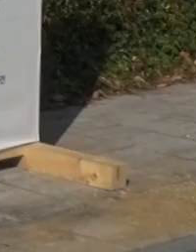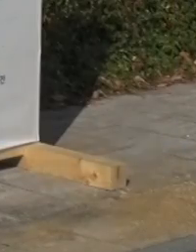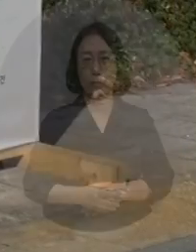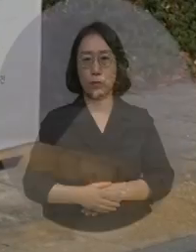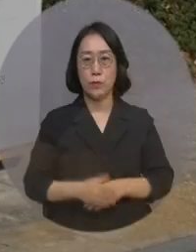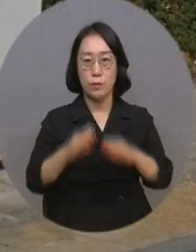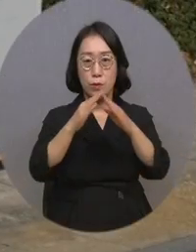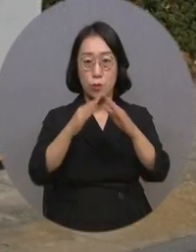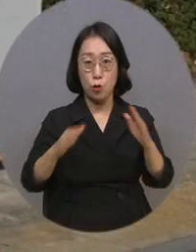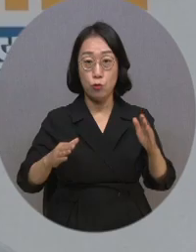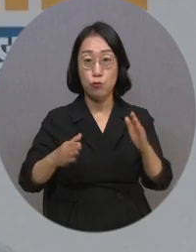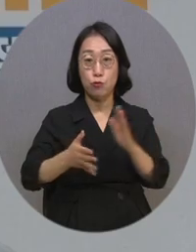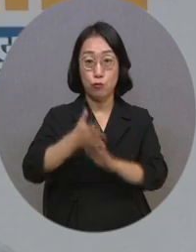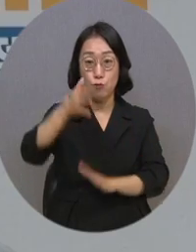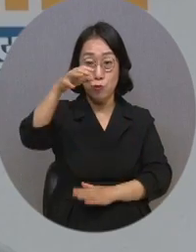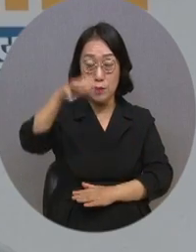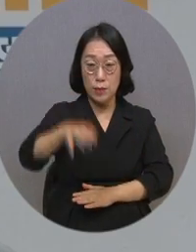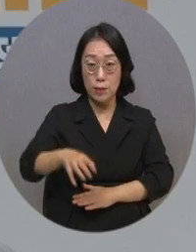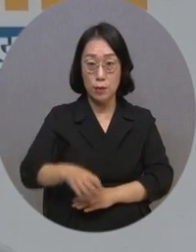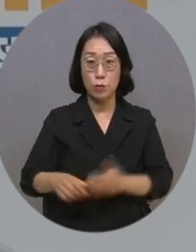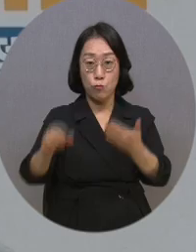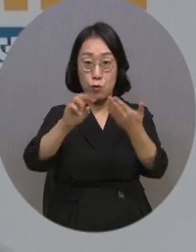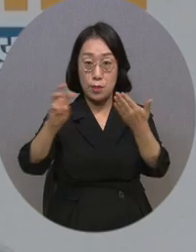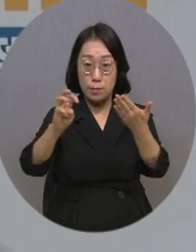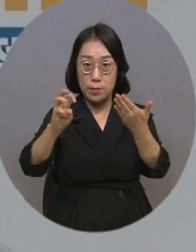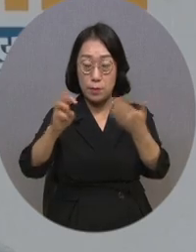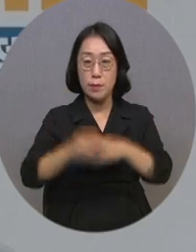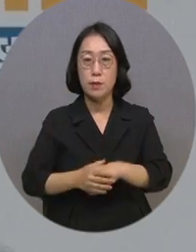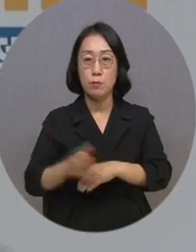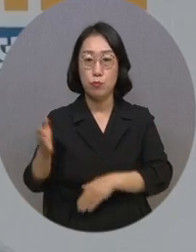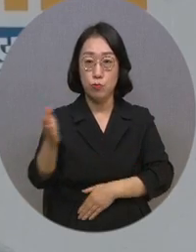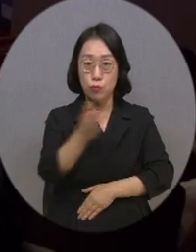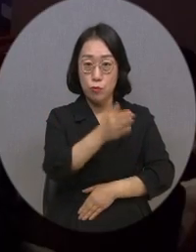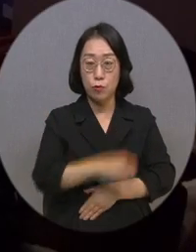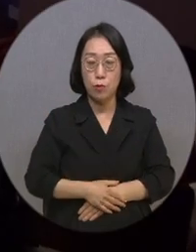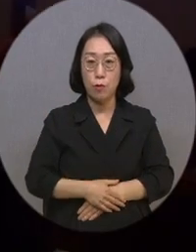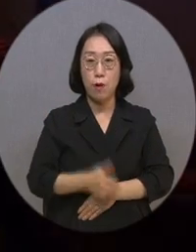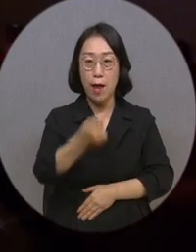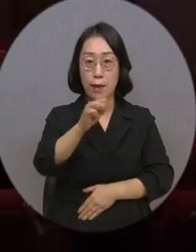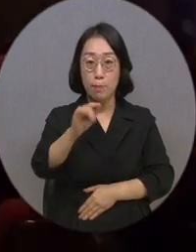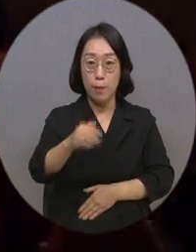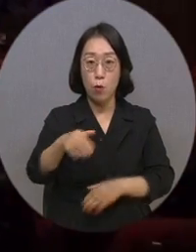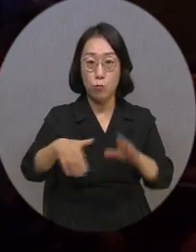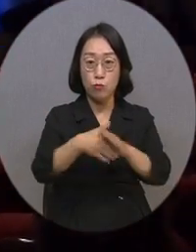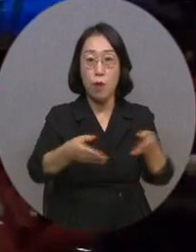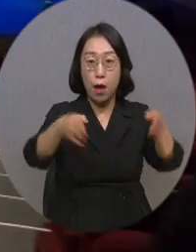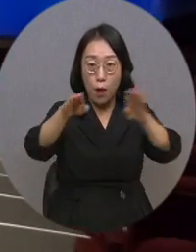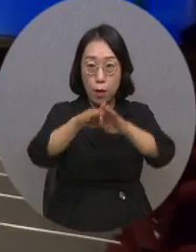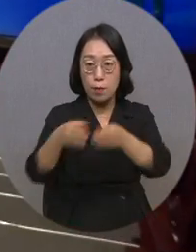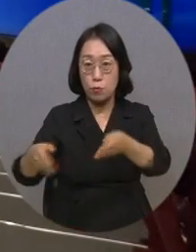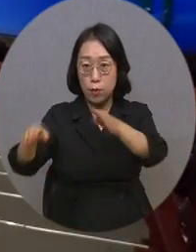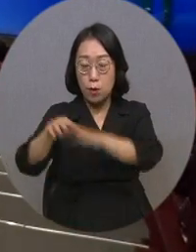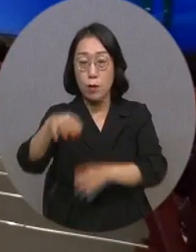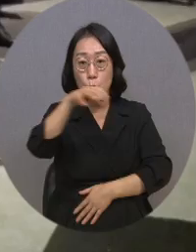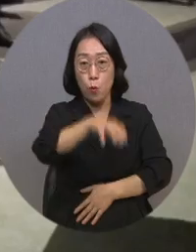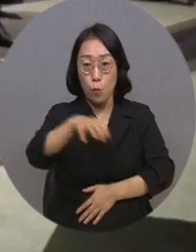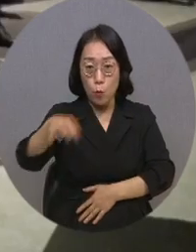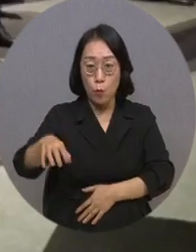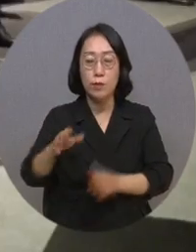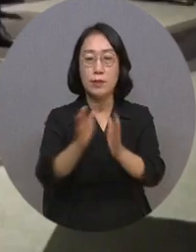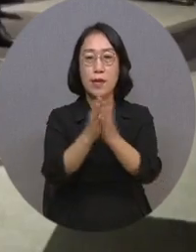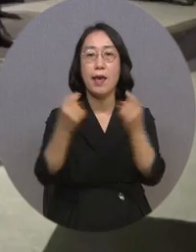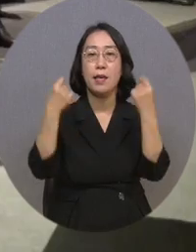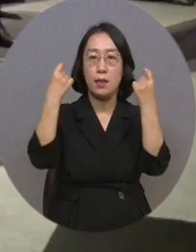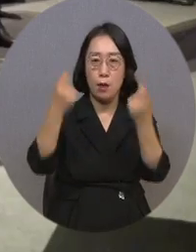전라북도 전주시는 지난 9월 30일부터 10월 2일까지 전주 한백문화관과 완판문문화관 일원에서 책